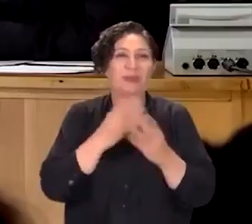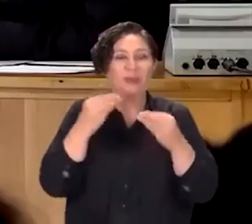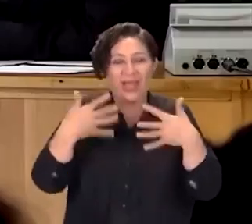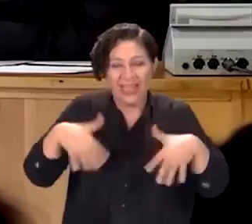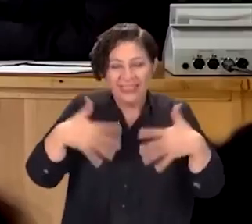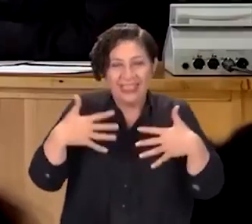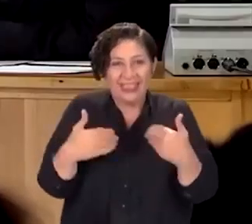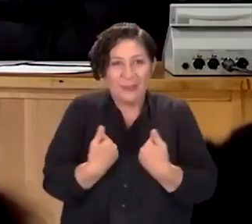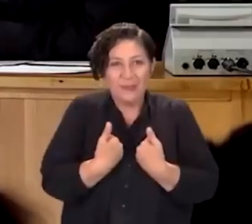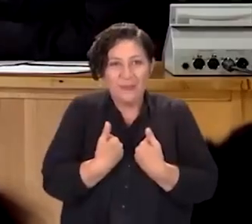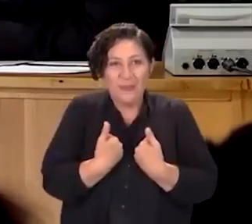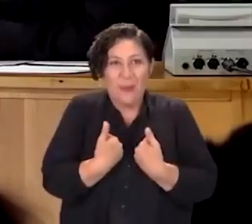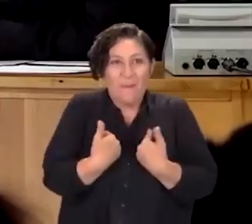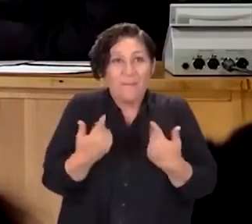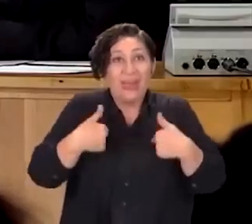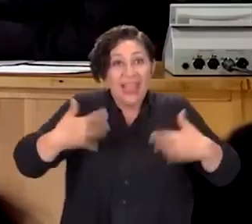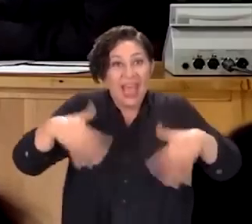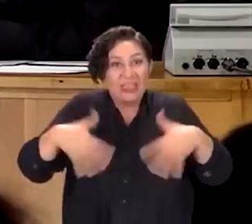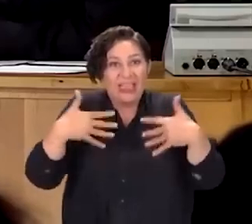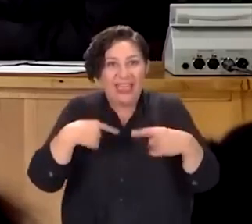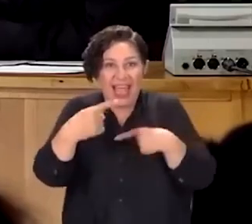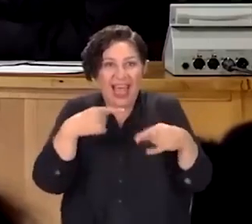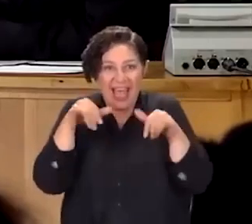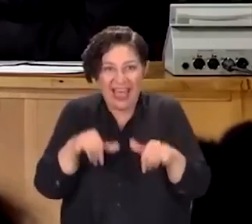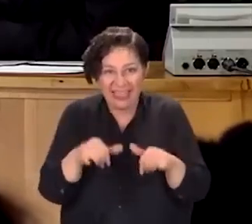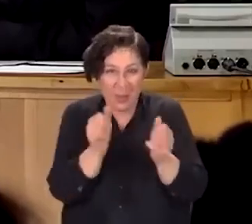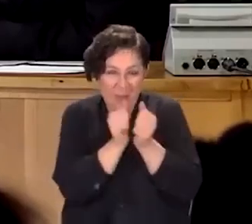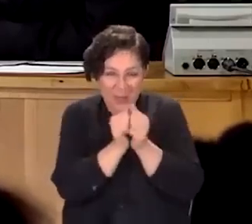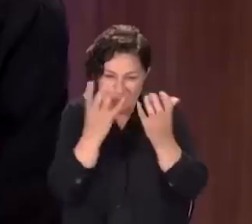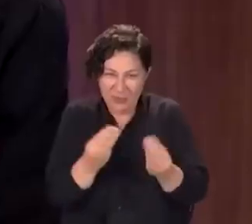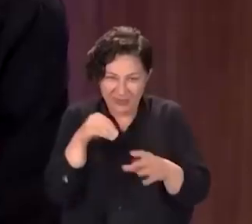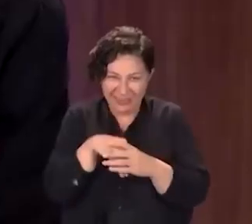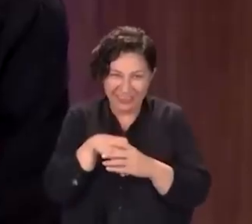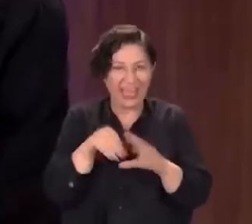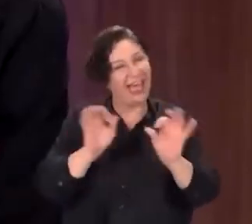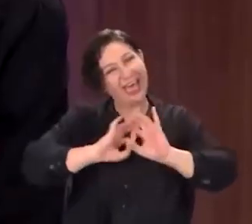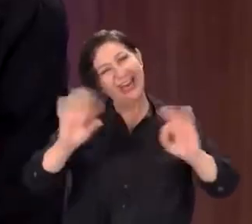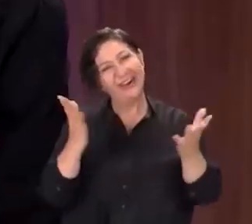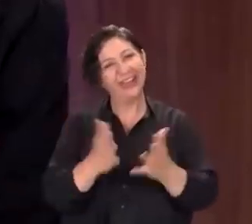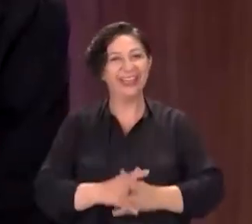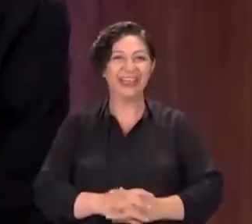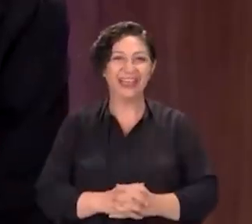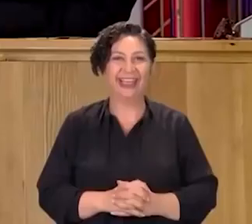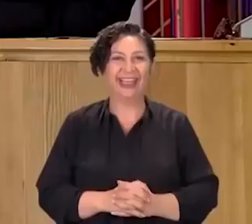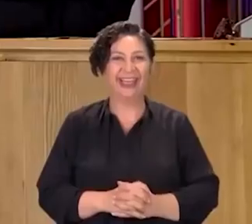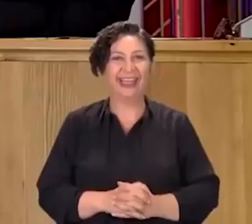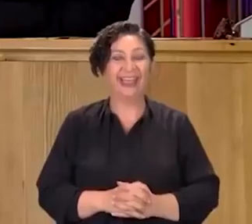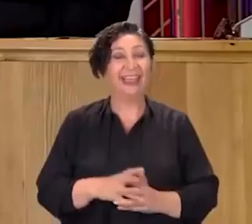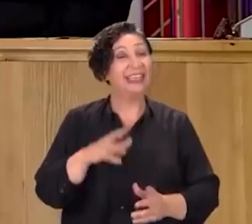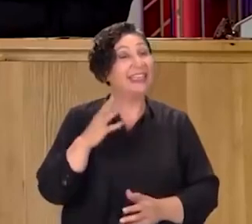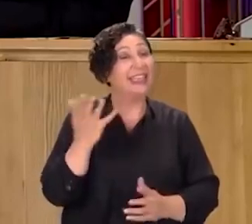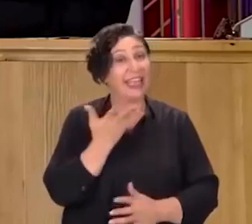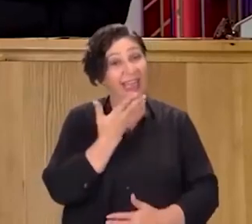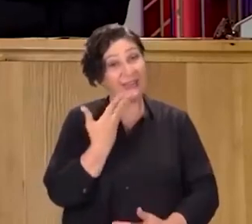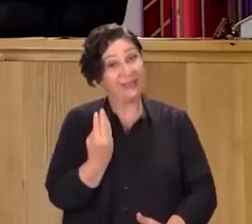Çok heyecanlıyım. Ben de heyecanlıyım. Merhabalar. Beraber olduğumuz için. Evet, harikulade. Harikulade. Çok heyecanlı. Ne